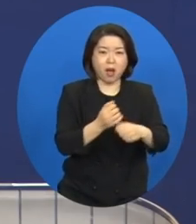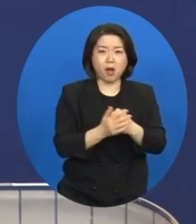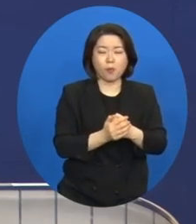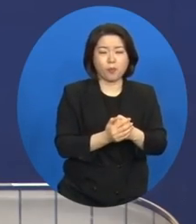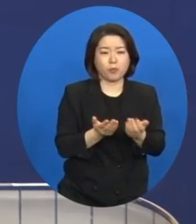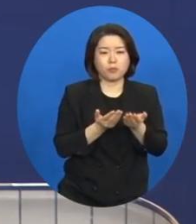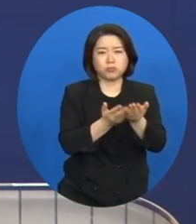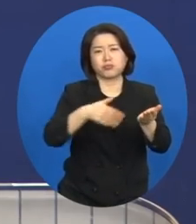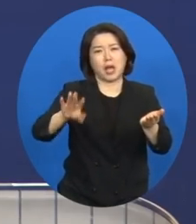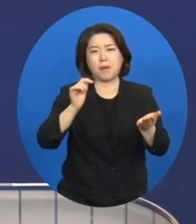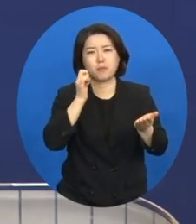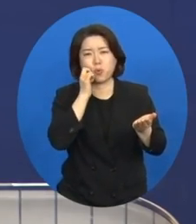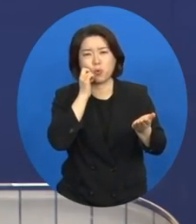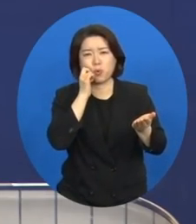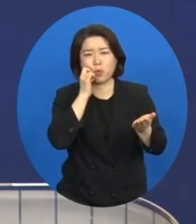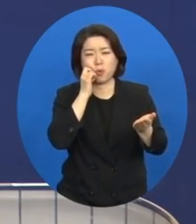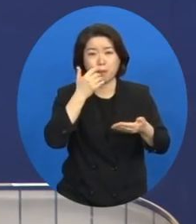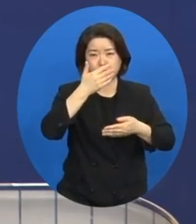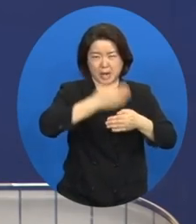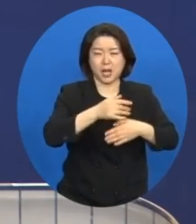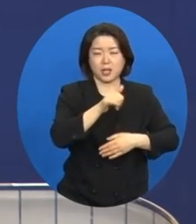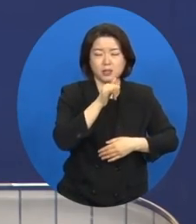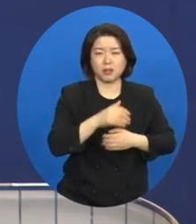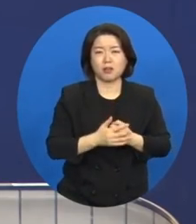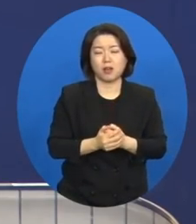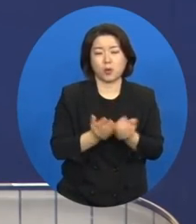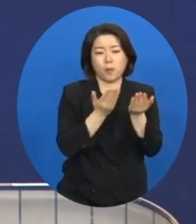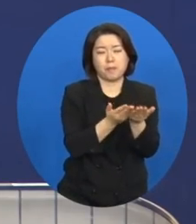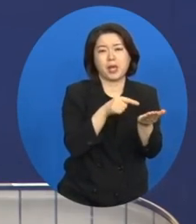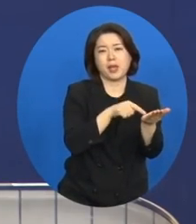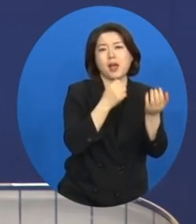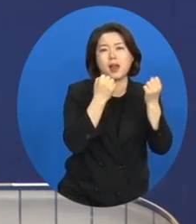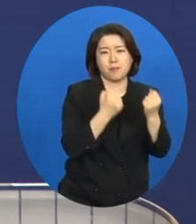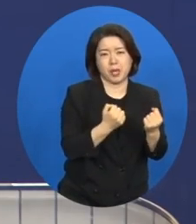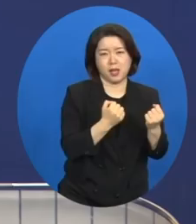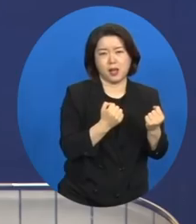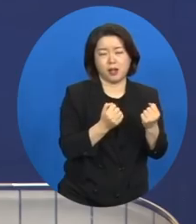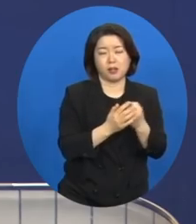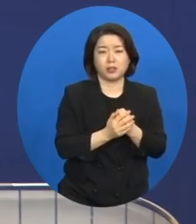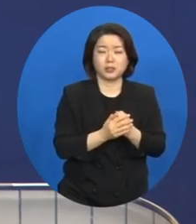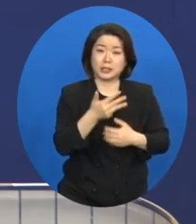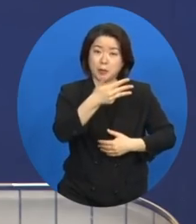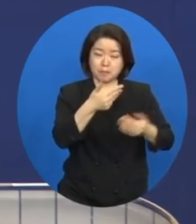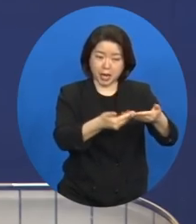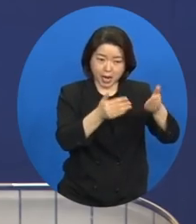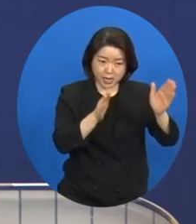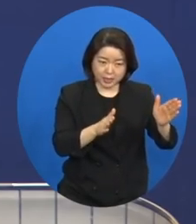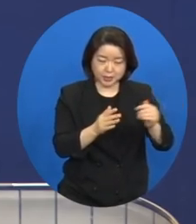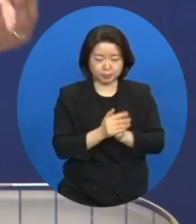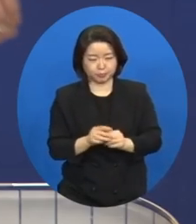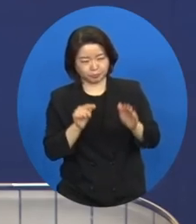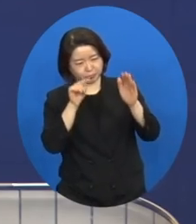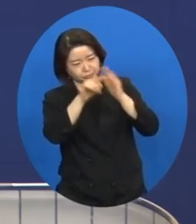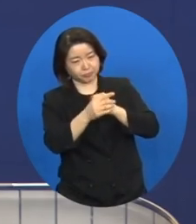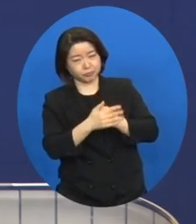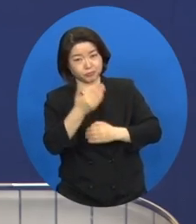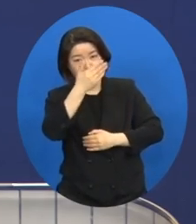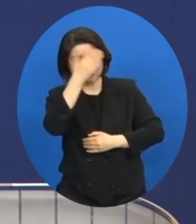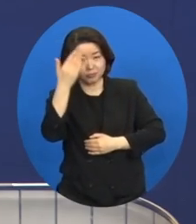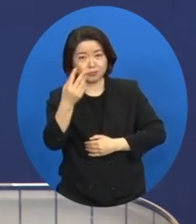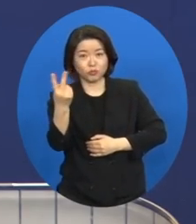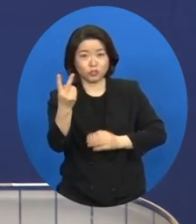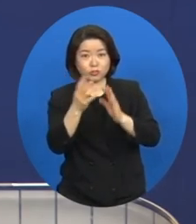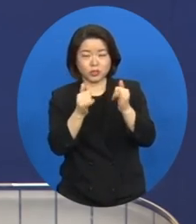못했어요. 그래서 이제 그 배 안에 이제 머물러 있었는데 8인실이었습니다. 그 방에 갔더니 웬 청년 둘이 서로 싸우고 있는